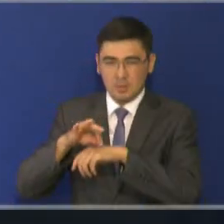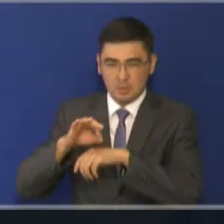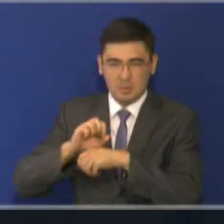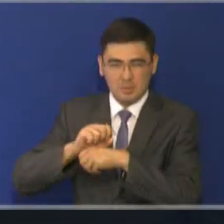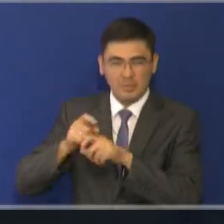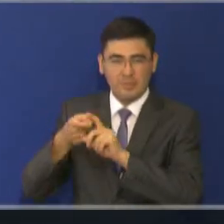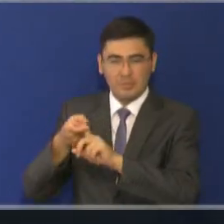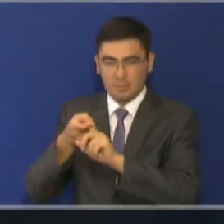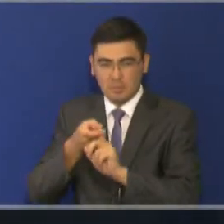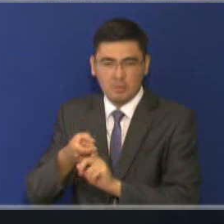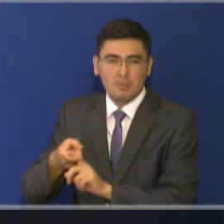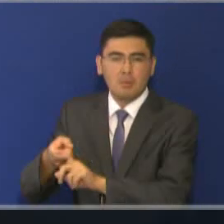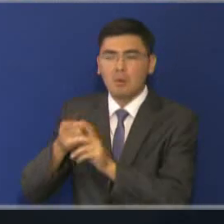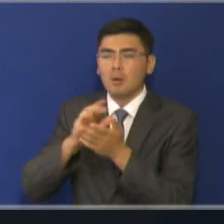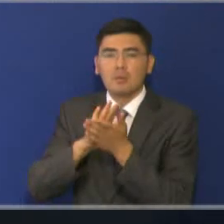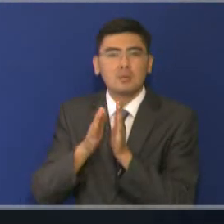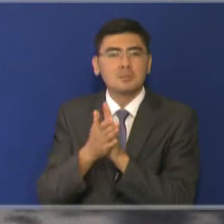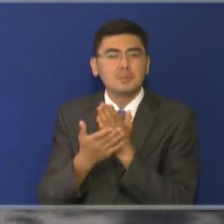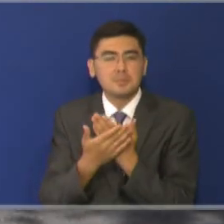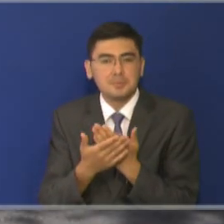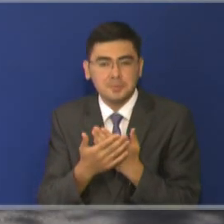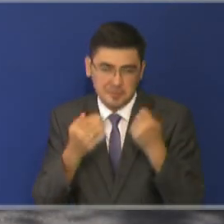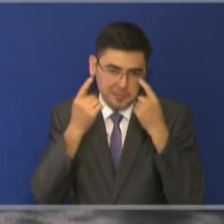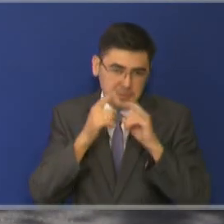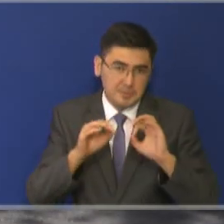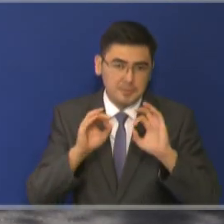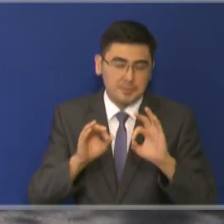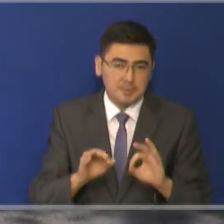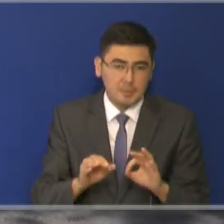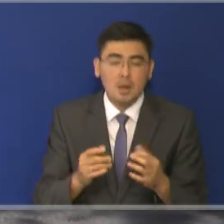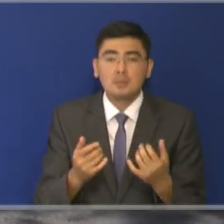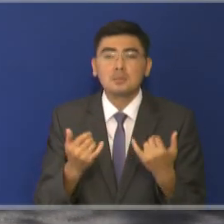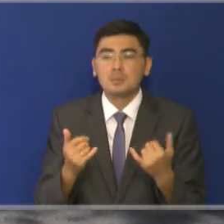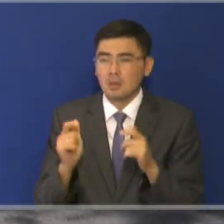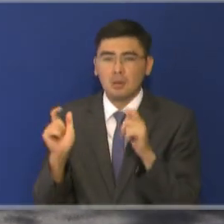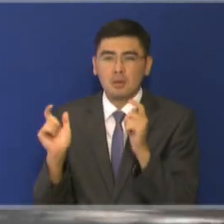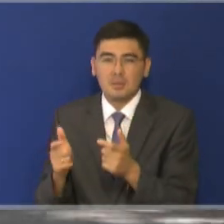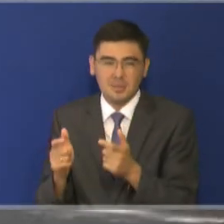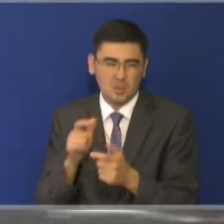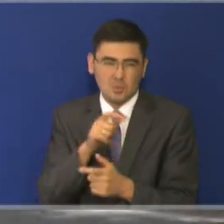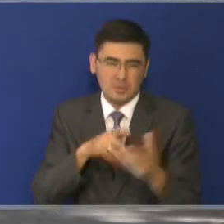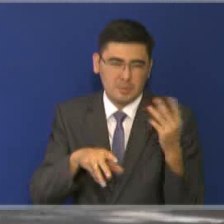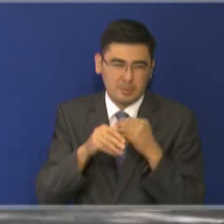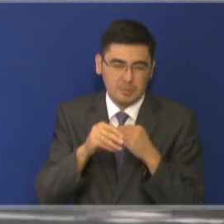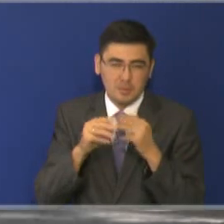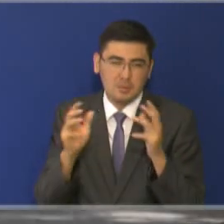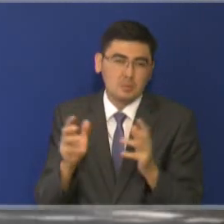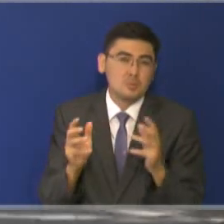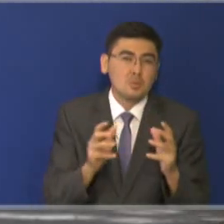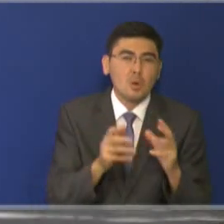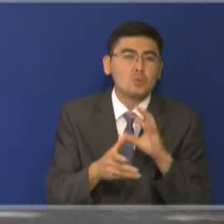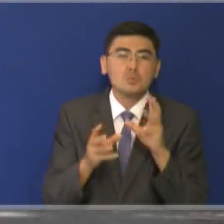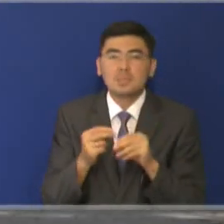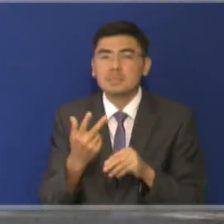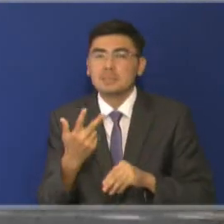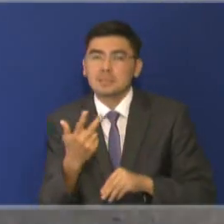эпидемиологиялық жағдайды баяндады деп хабарлайды бақ.кз. Ол қазіргі қатаң карантин режимін сақтай отырып 3 тамыздан бастап рұқсат